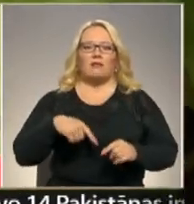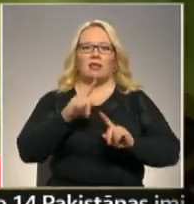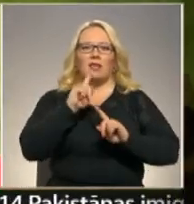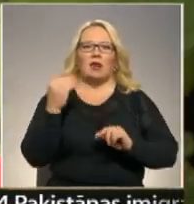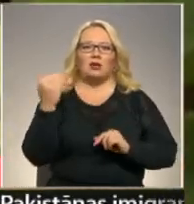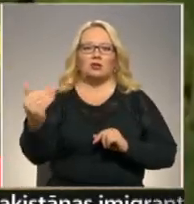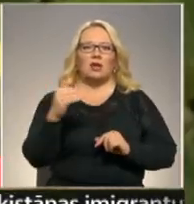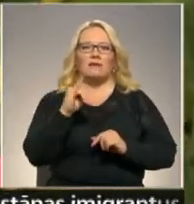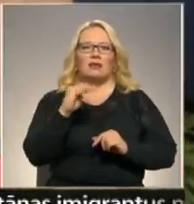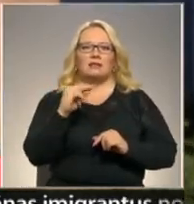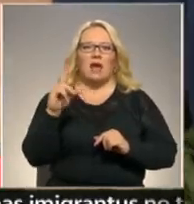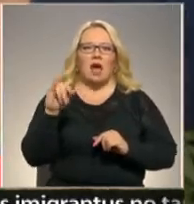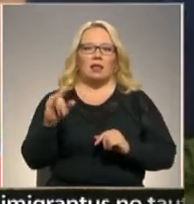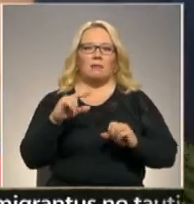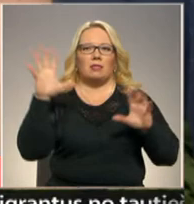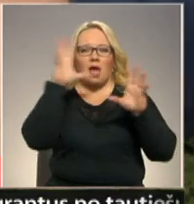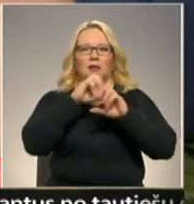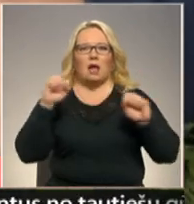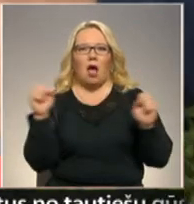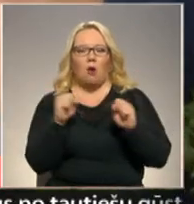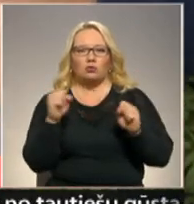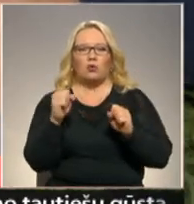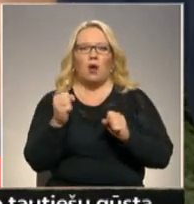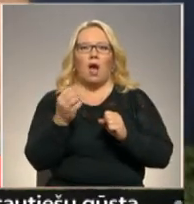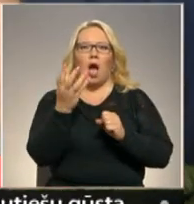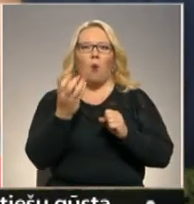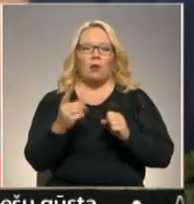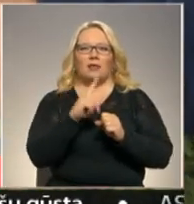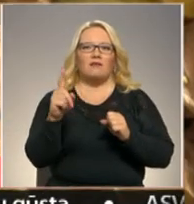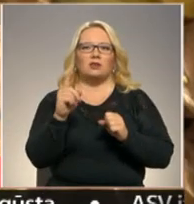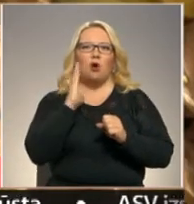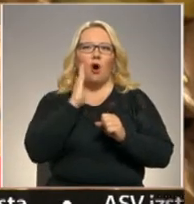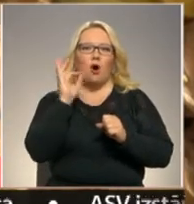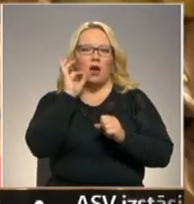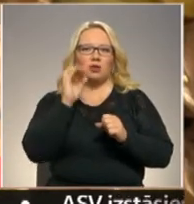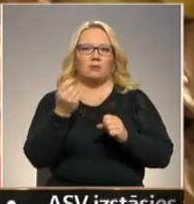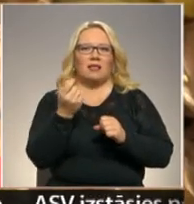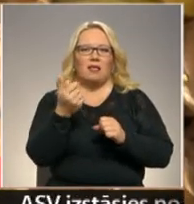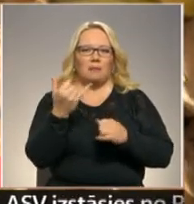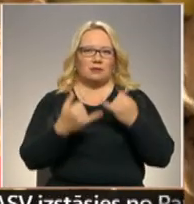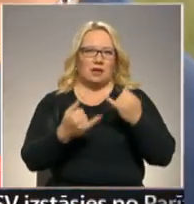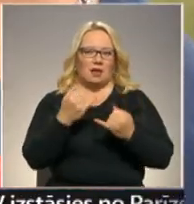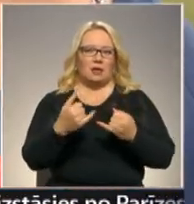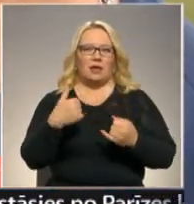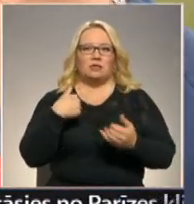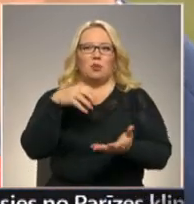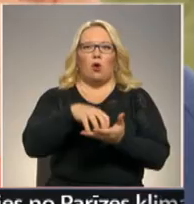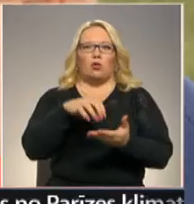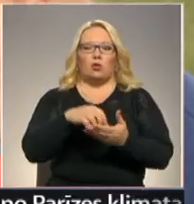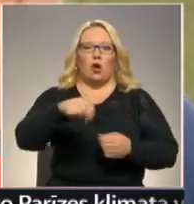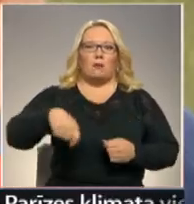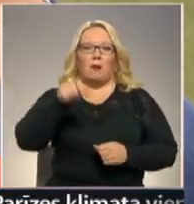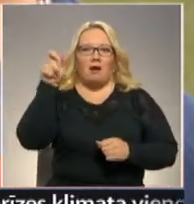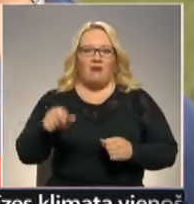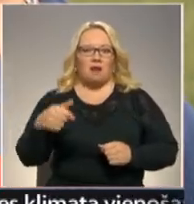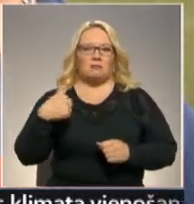neraksturīgajam fizzālim. Naktis par augstu auglīšu nevis oranži, bet knapi dzelteni. Tā kā es esmu konditors pavārs, tad man arī